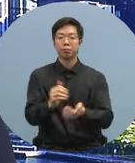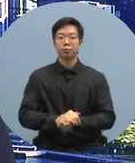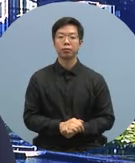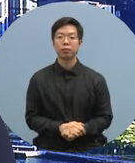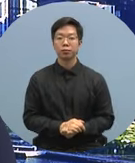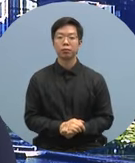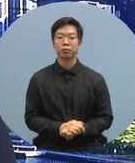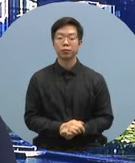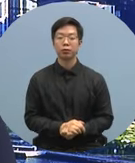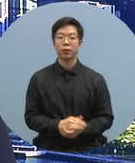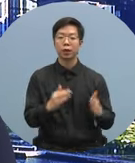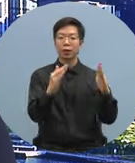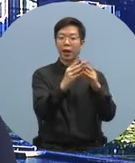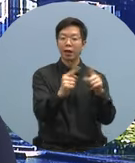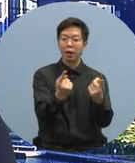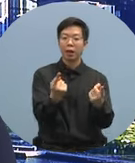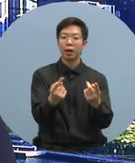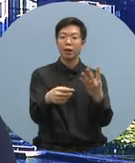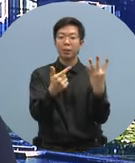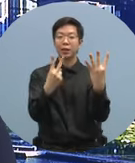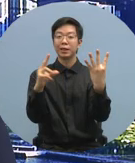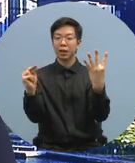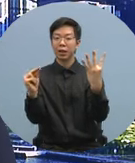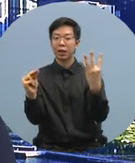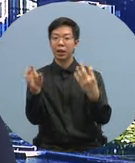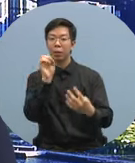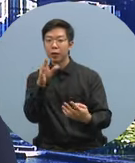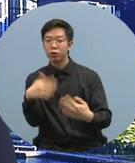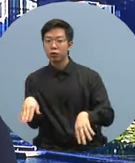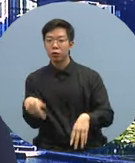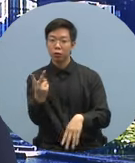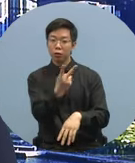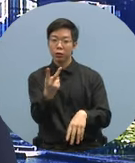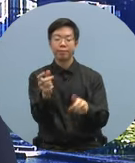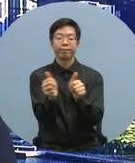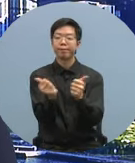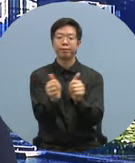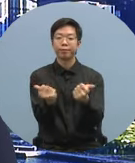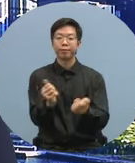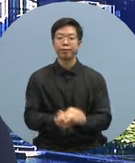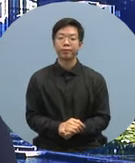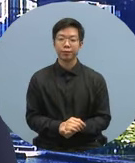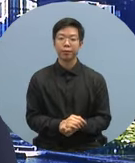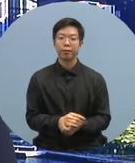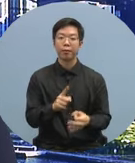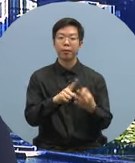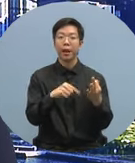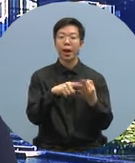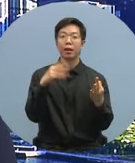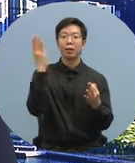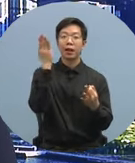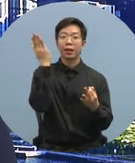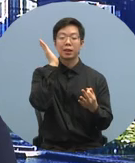企人同埋427咧，咁兩邊都係唔相識噶啦。咁佢咧都係咧就係、是、住咗喺嗰